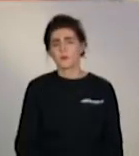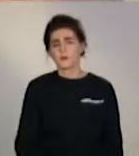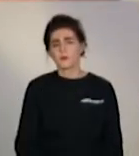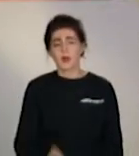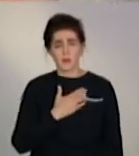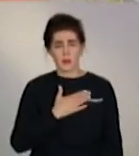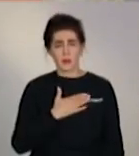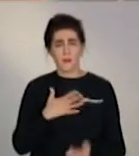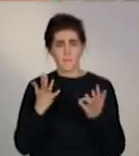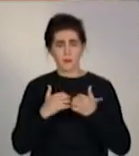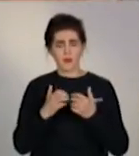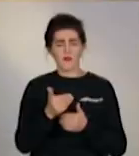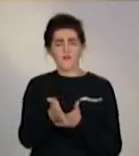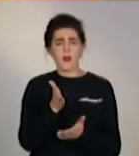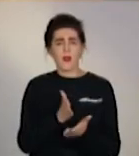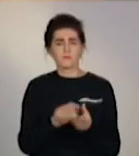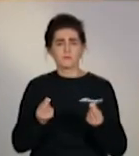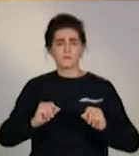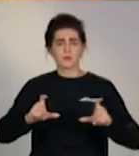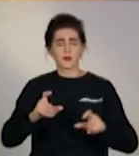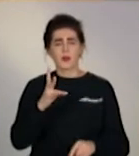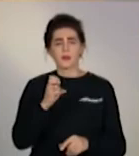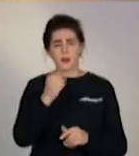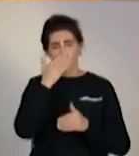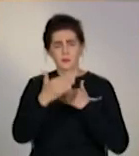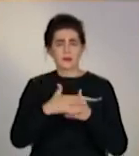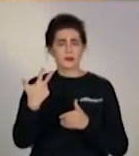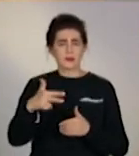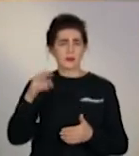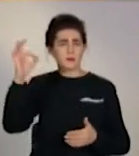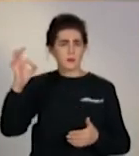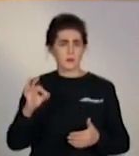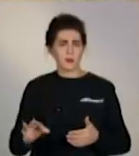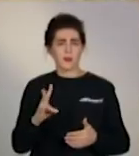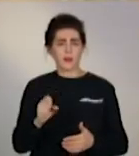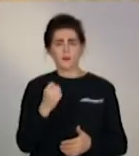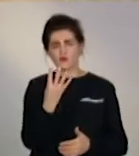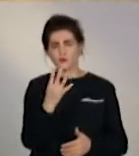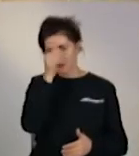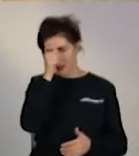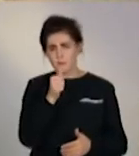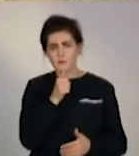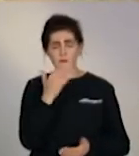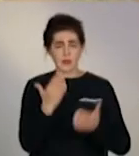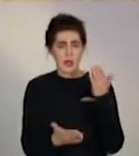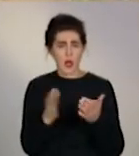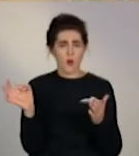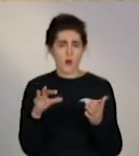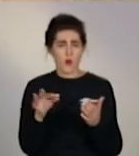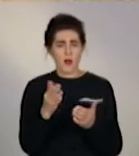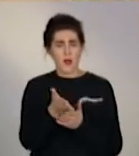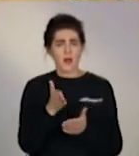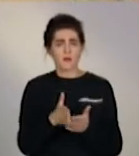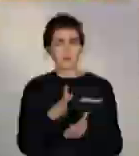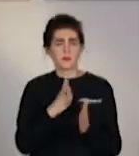нашими підрахунками, вартість буханця зросла щонайменше на 30% за 4 місяці. Якщо у жовтні за хліб